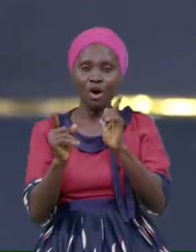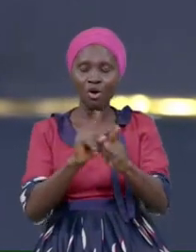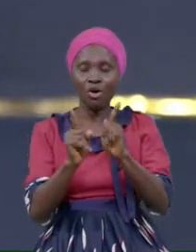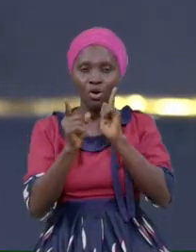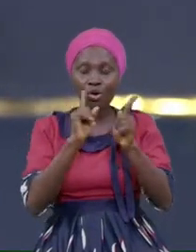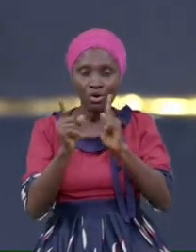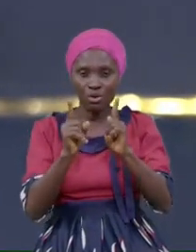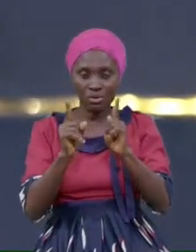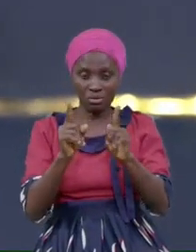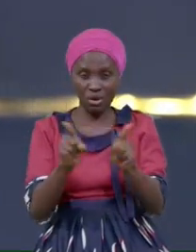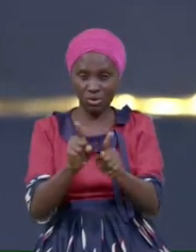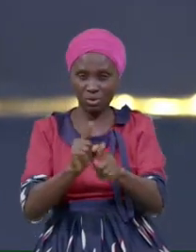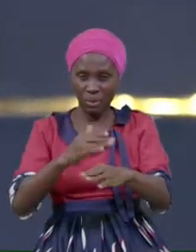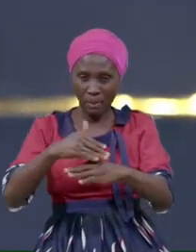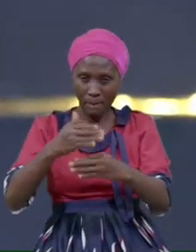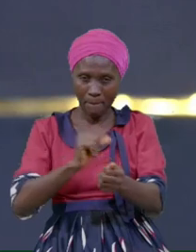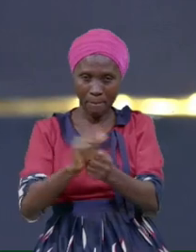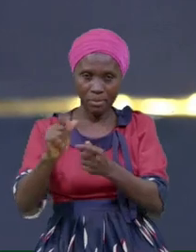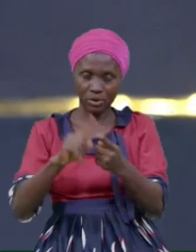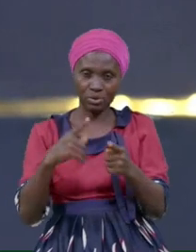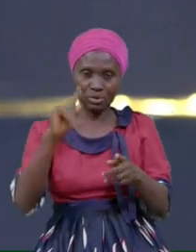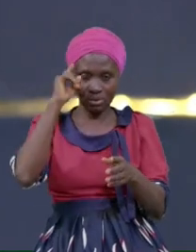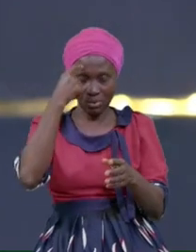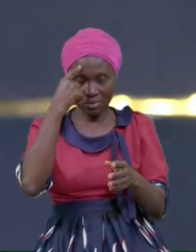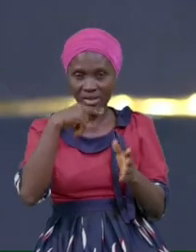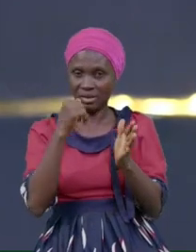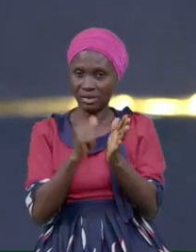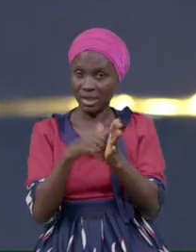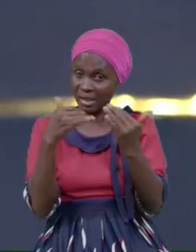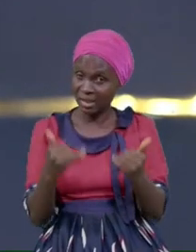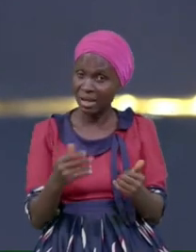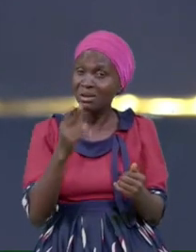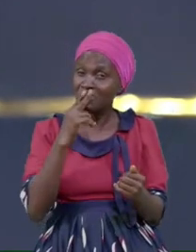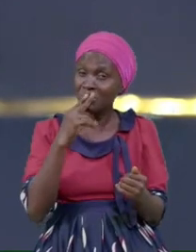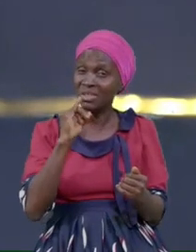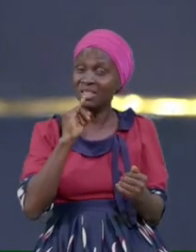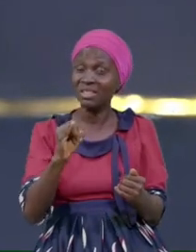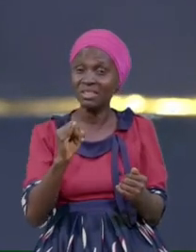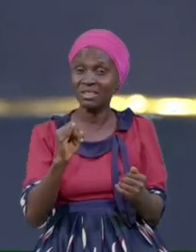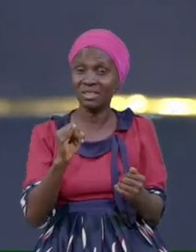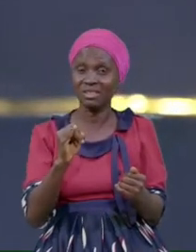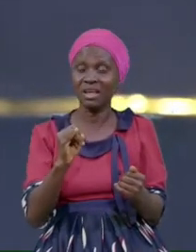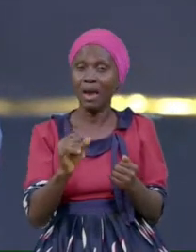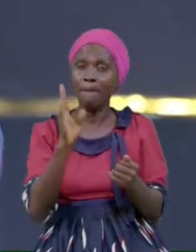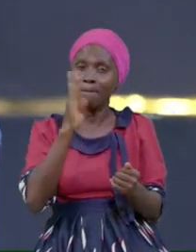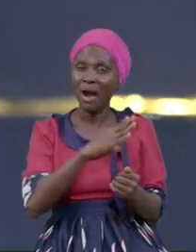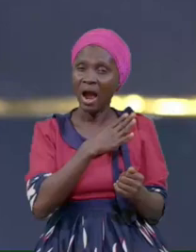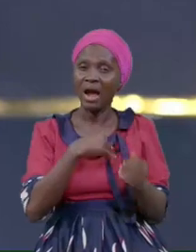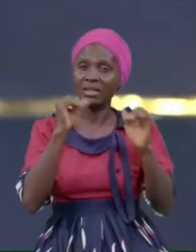été faites, ils ont vérifié. Ils ont dit maintenant que la fumée écoute ta